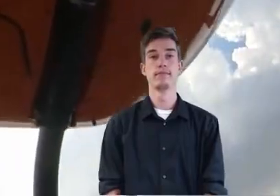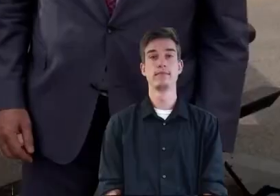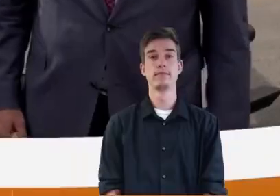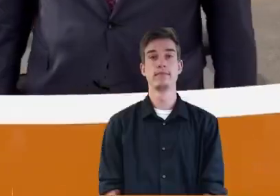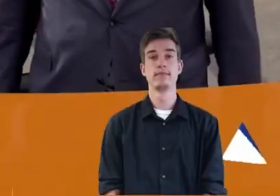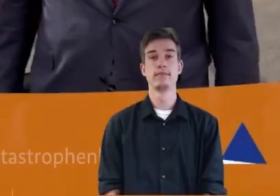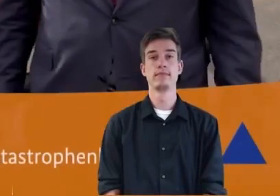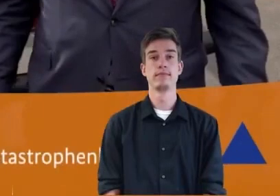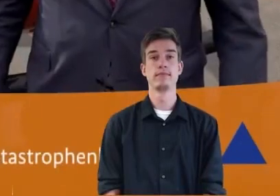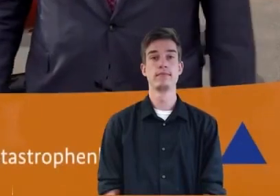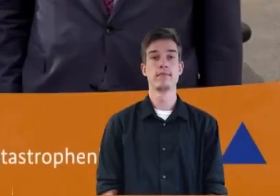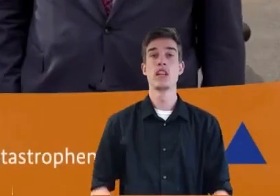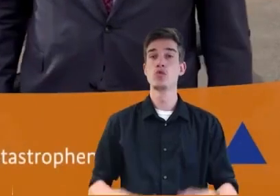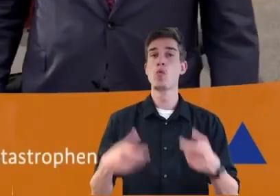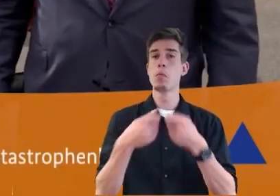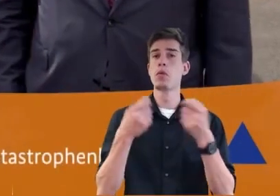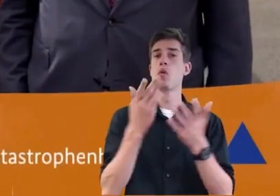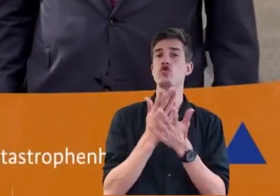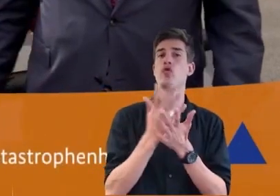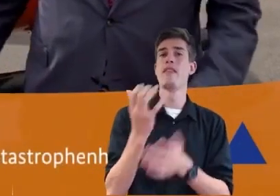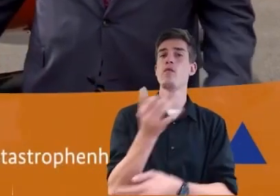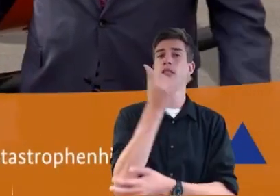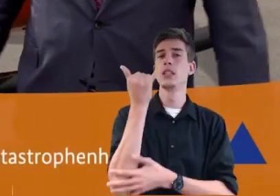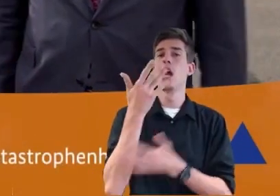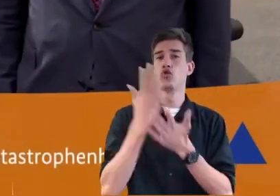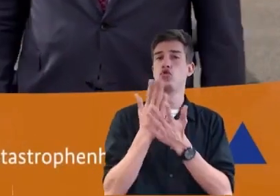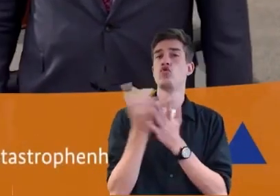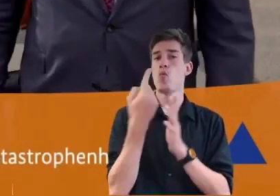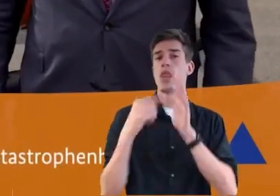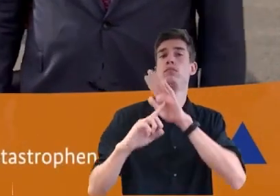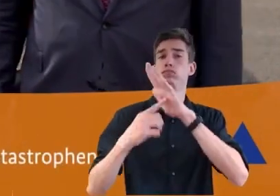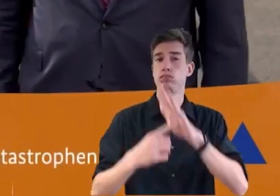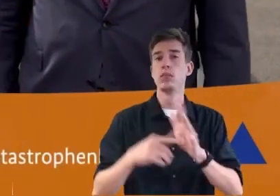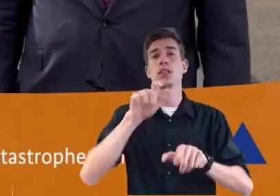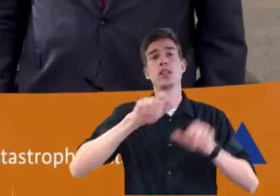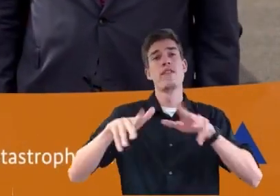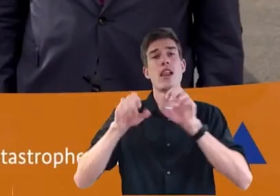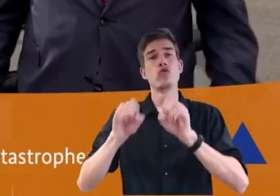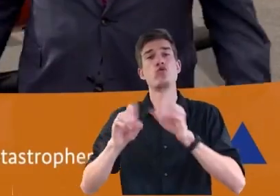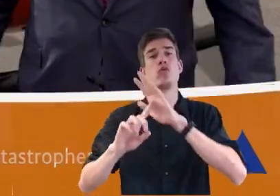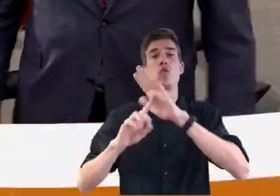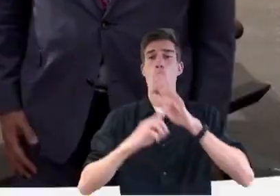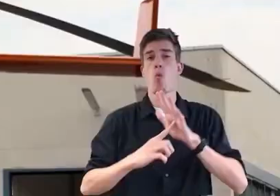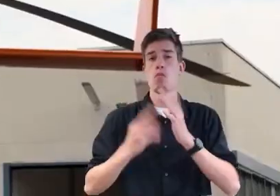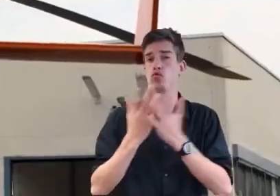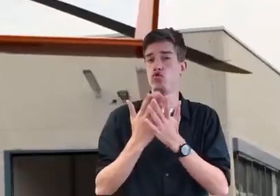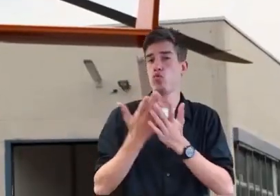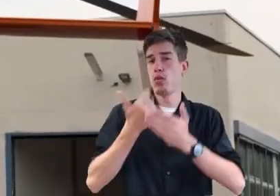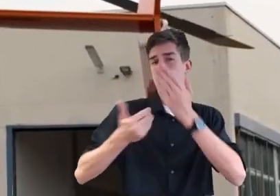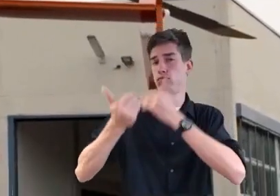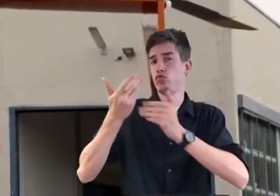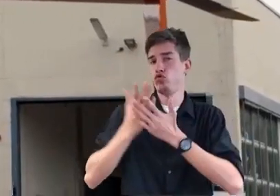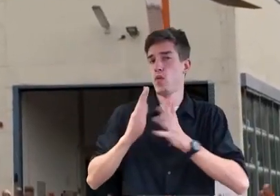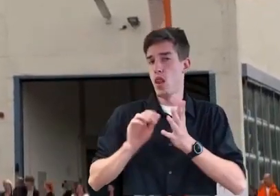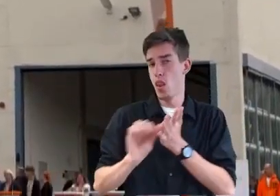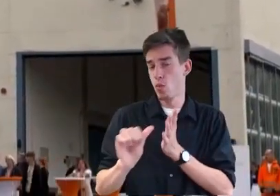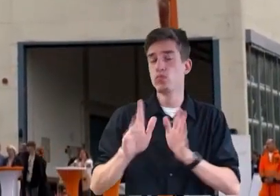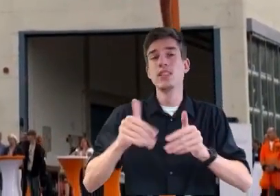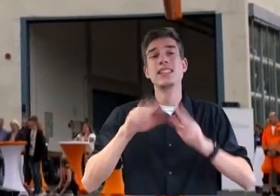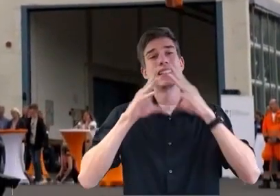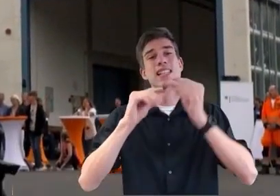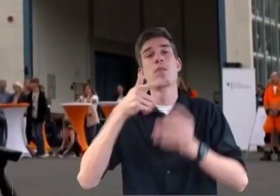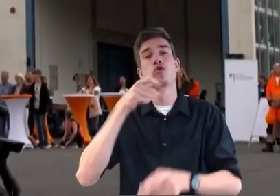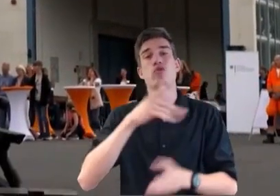Der Bund betreibt seit 50 Jahren eine Flotte von sogenannten Zivilschutzhubschraubern. An 12